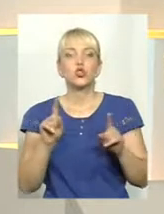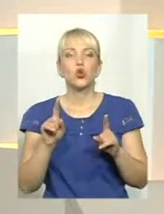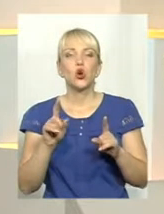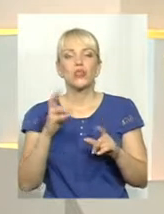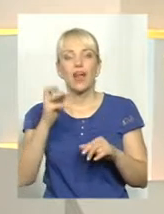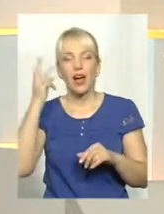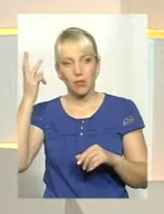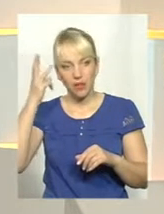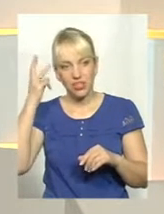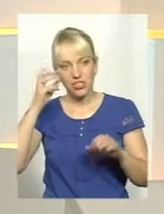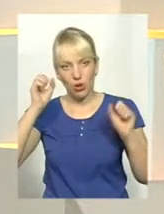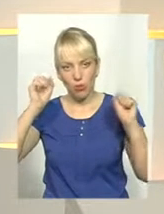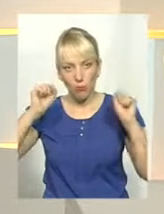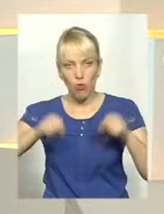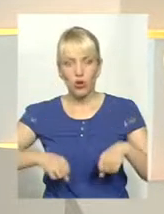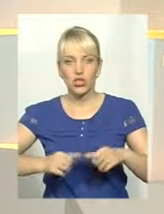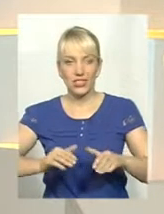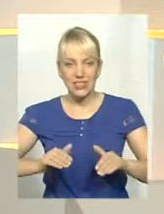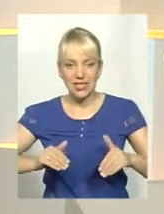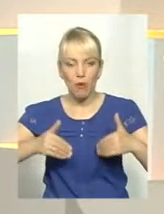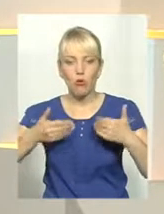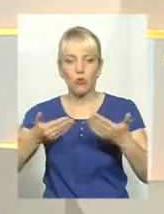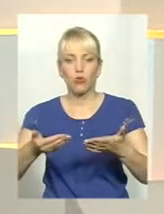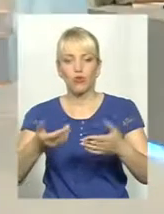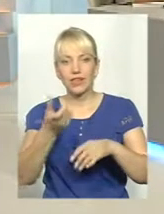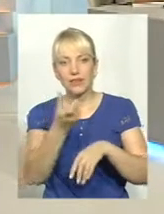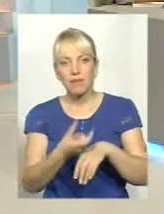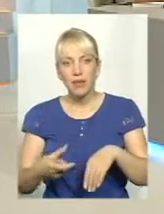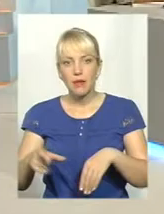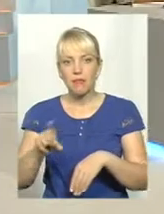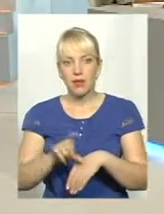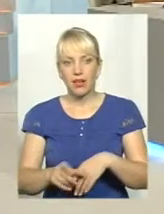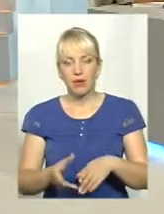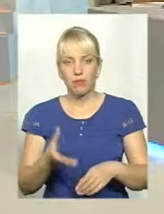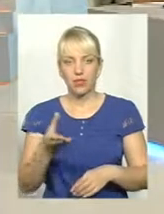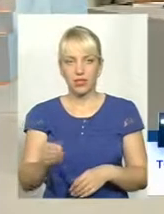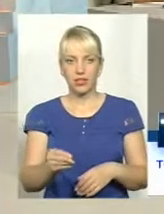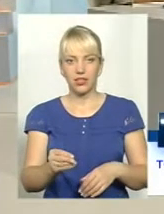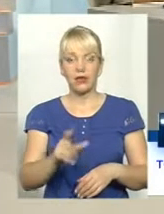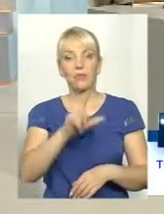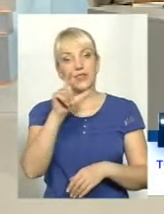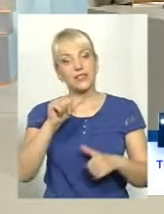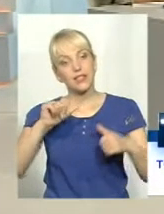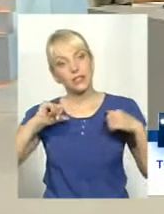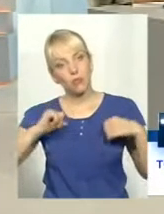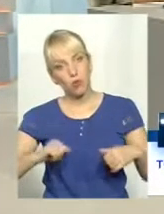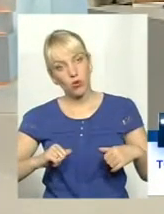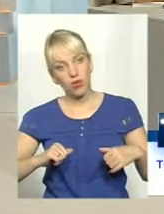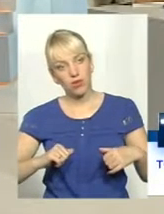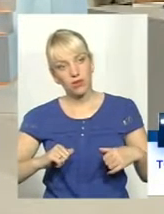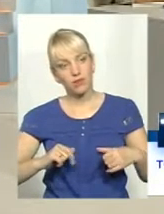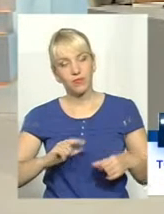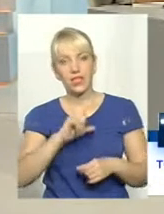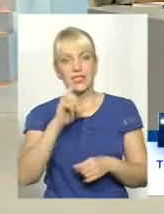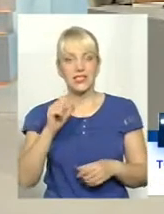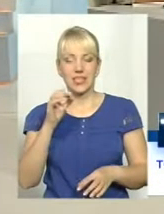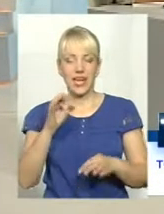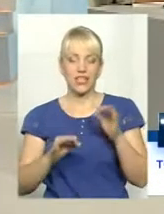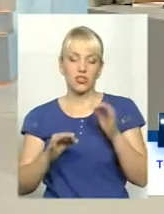той нематеріальний актив, чи то компанії, чи то цілої території, а то й цілої країни. За що